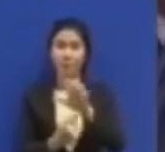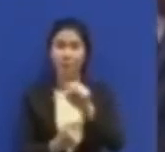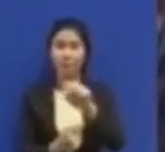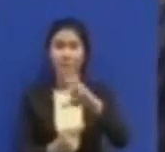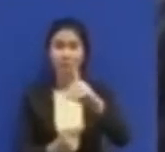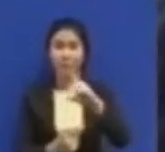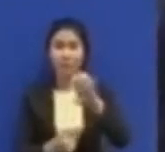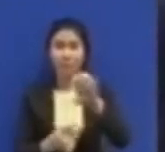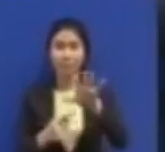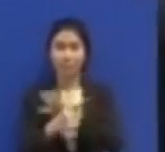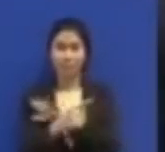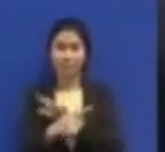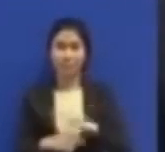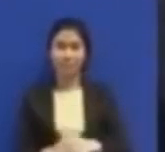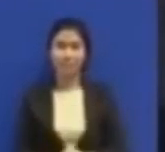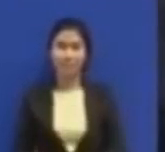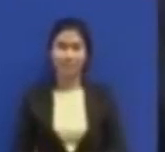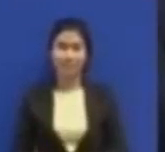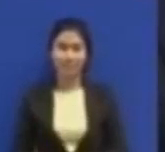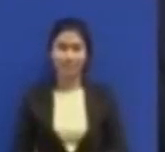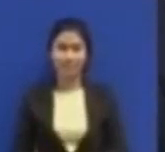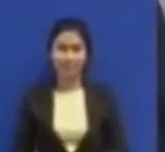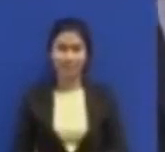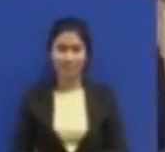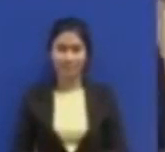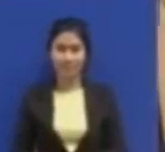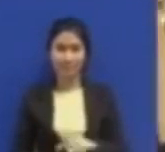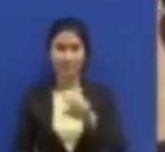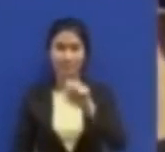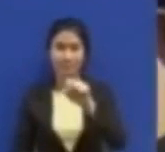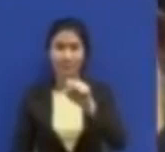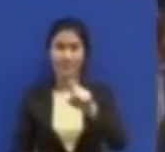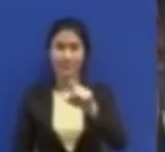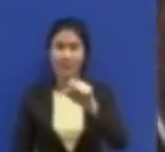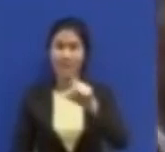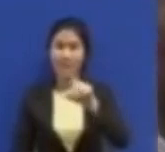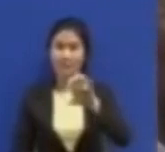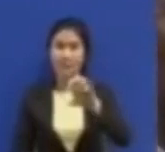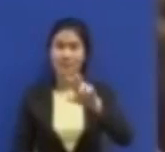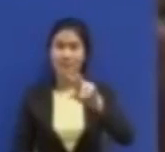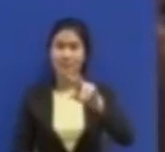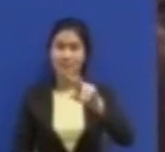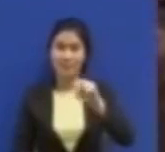206พลเอกสะสินทองพักดี